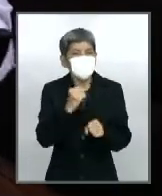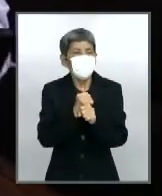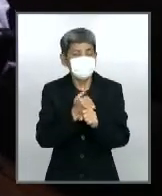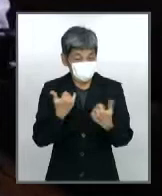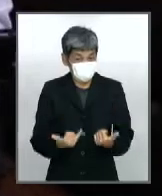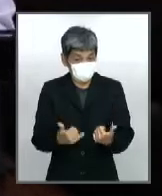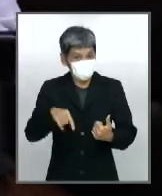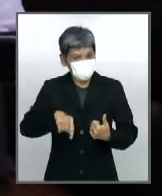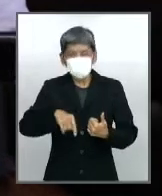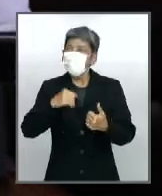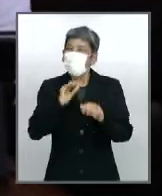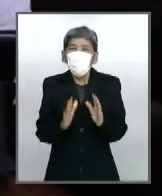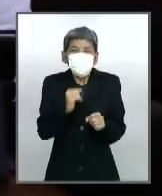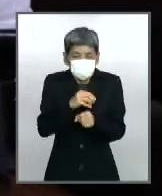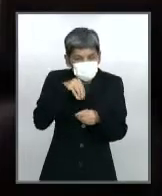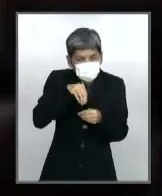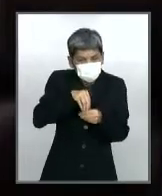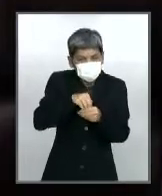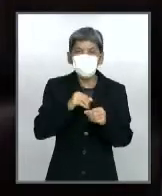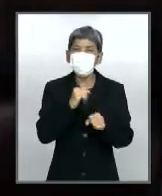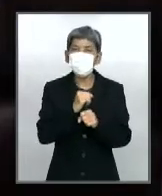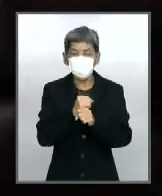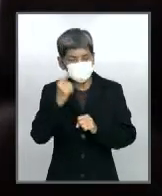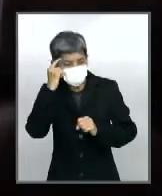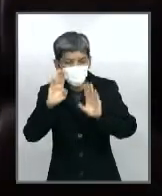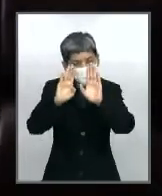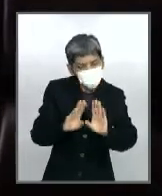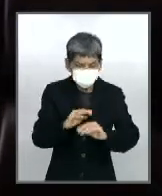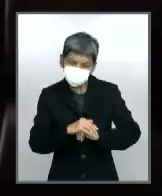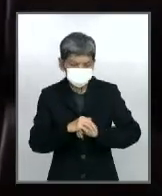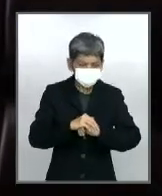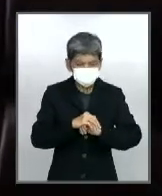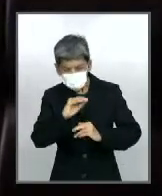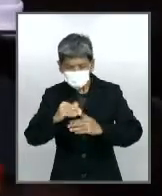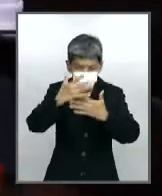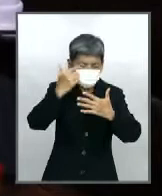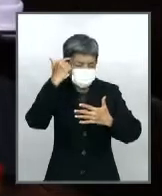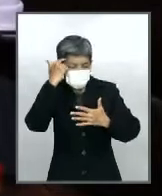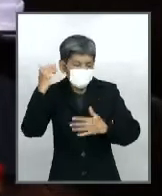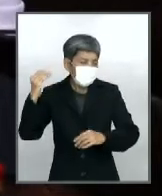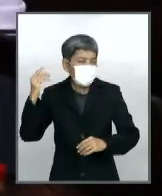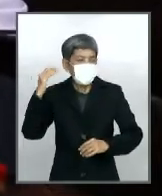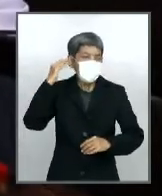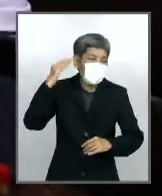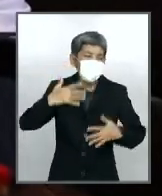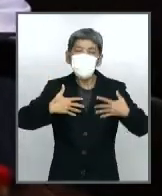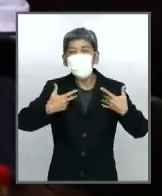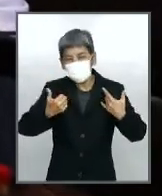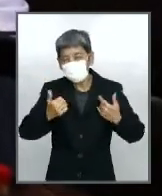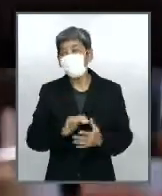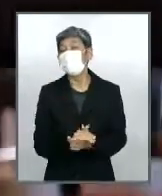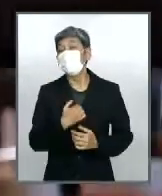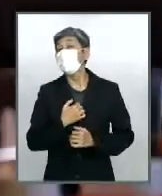มีใครว่า ที่นี่น่าจะพวกงานครีเอทีฟอาจจะทำงานได้ด ีก็จะได้ไอเดียด้วยเนาะหลายๆอย่างเลย